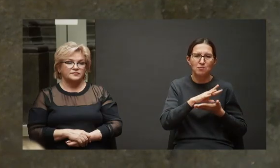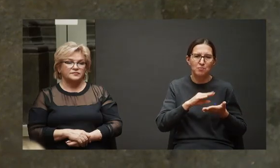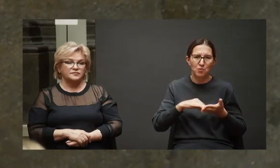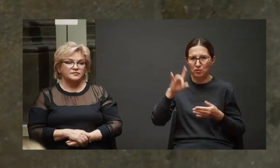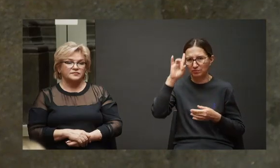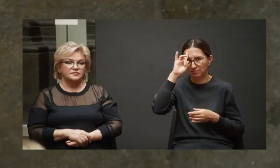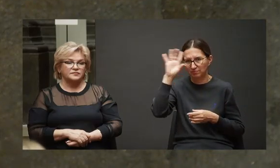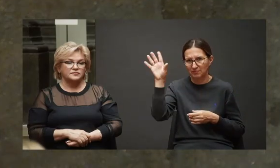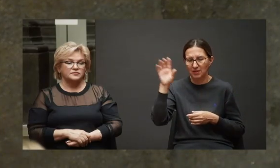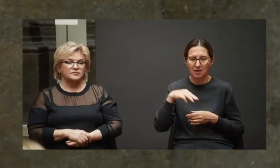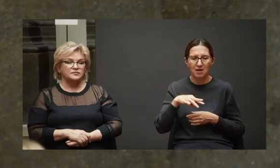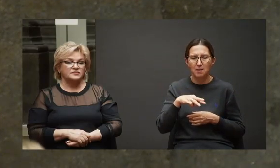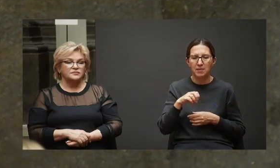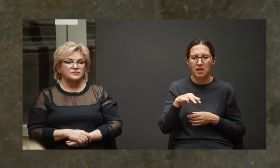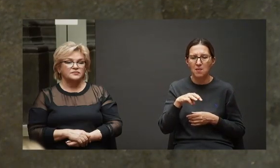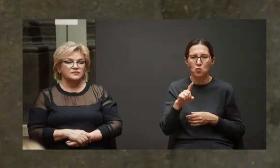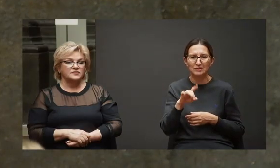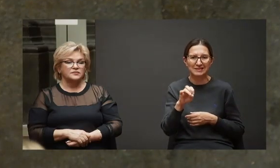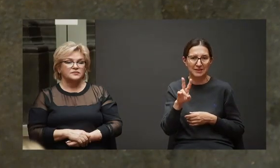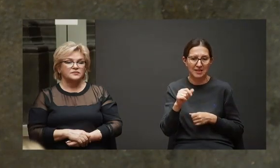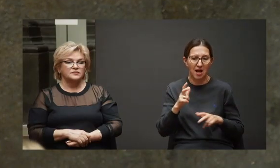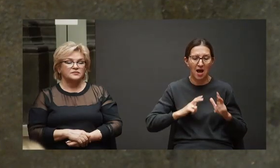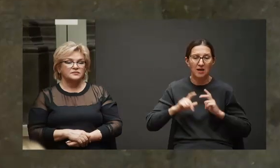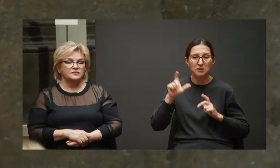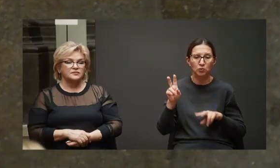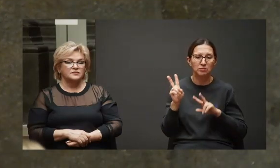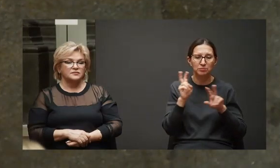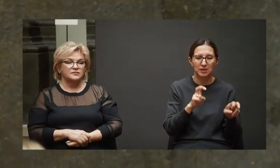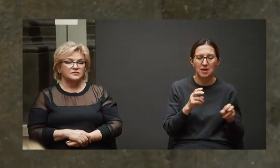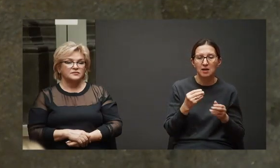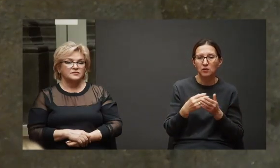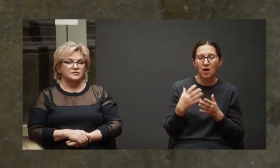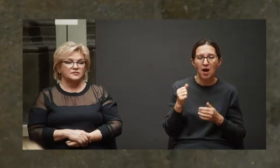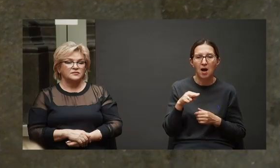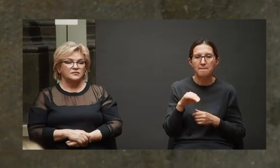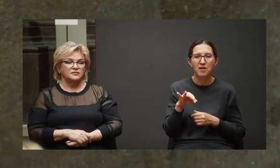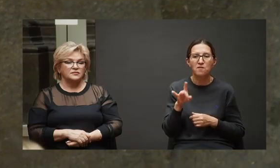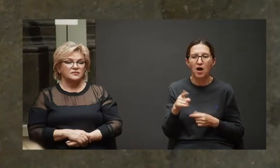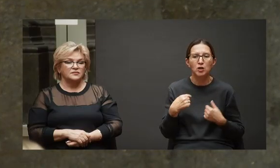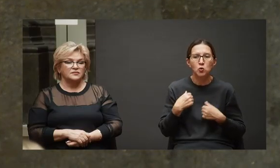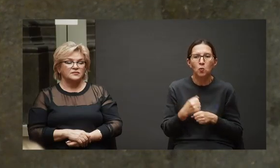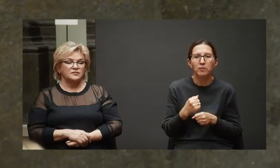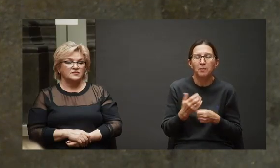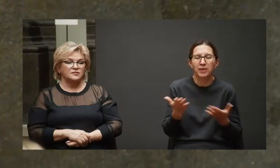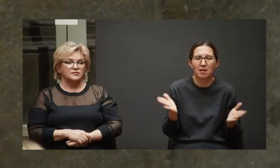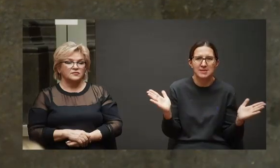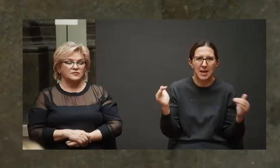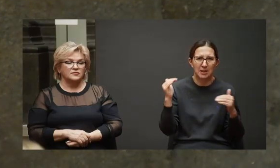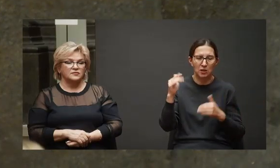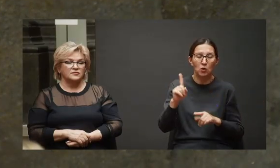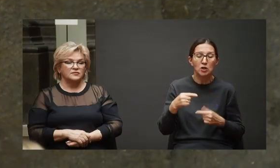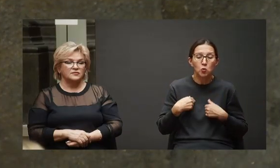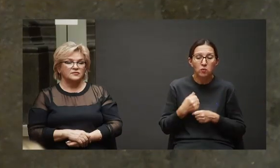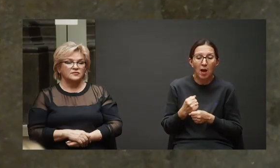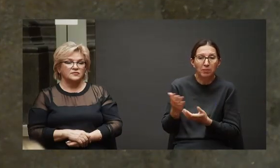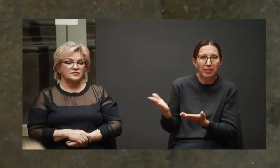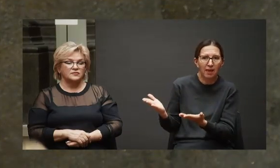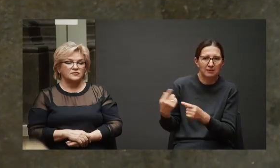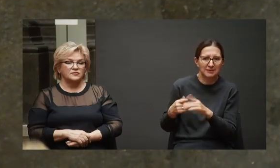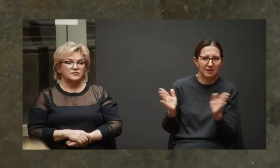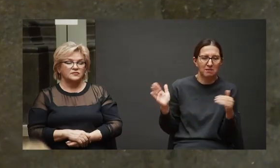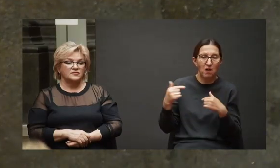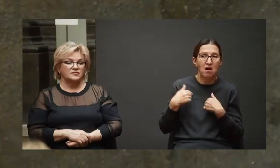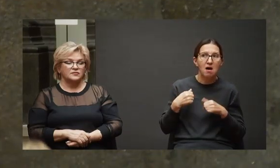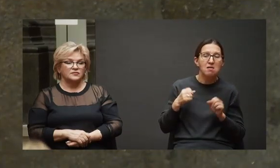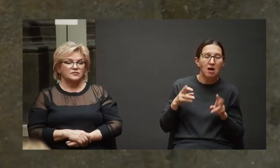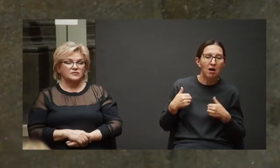знаменитого атласа Мнемозина, и студенты назвали ее «Дорогой Абби Варбург, что нам делать с картинками?». Да, то есть вот что нам делать с этими, как бы, как нам с